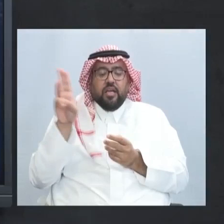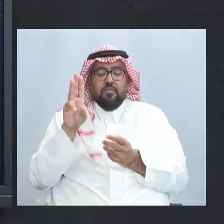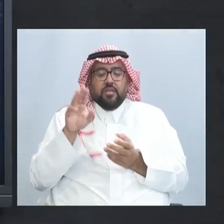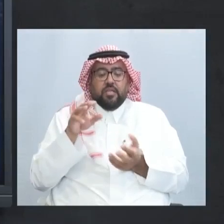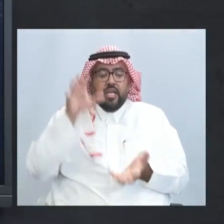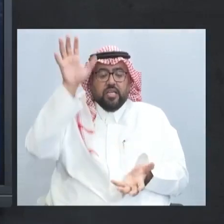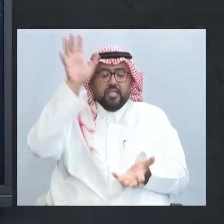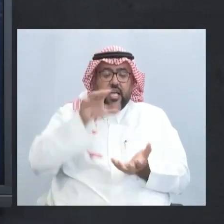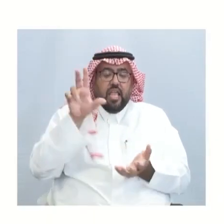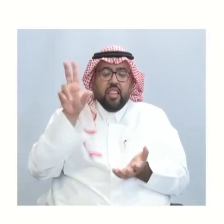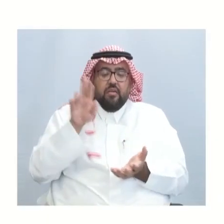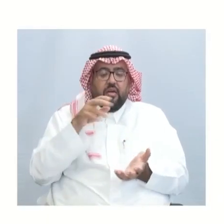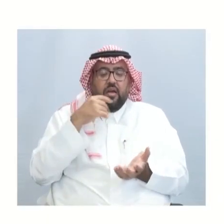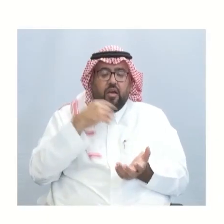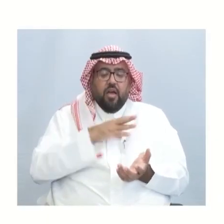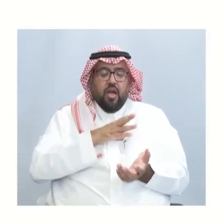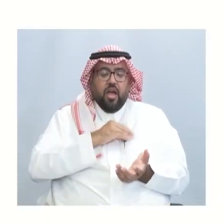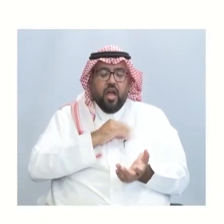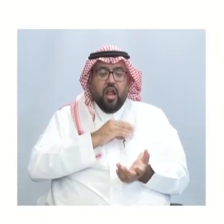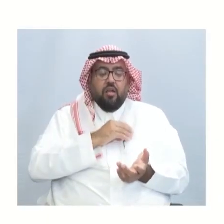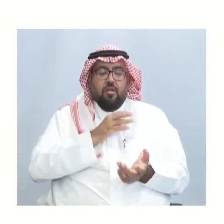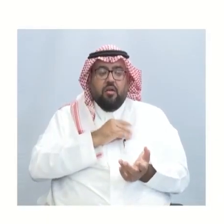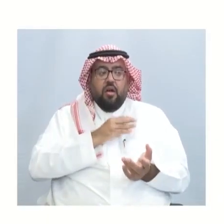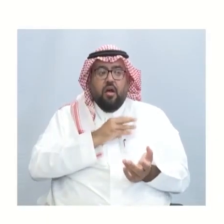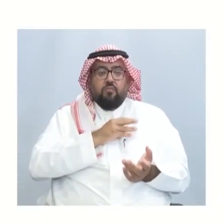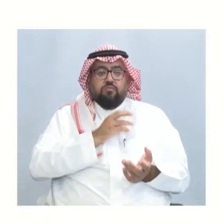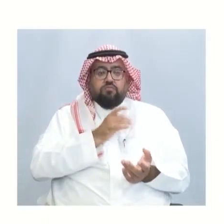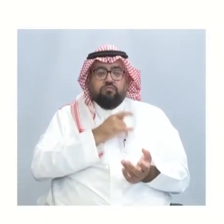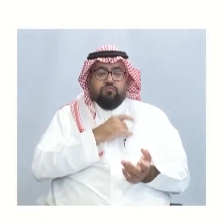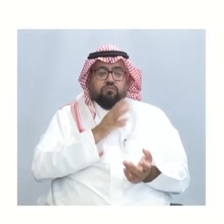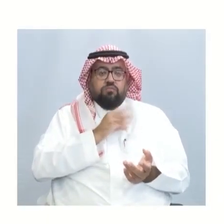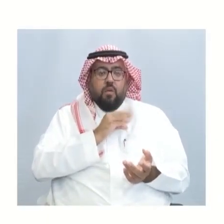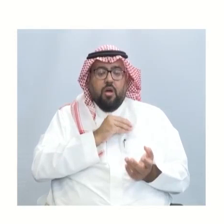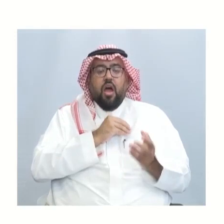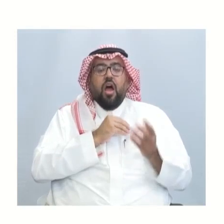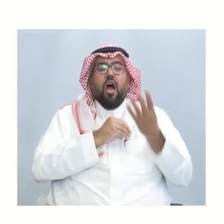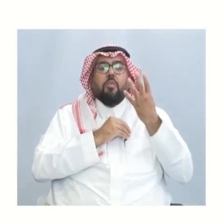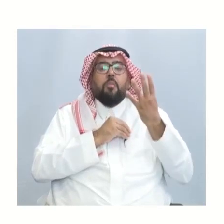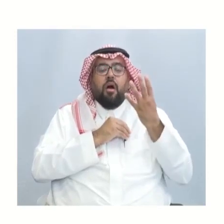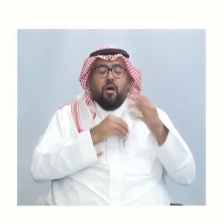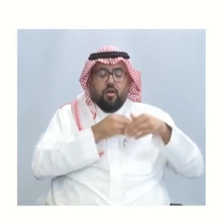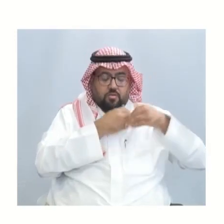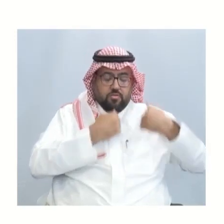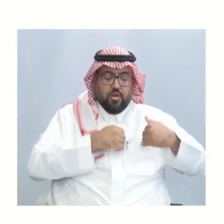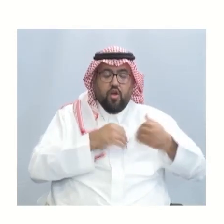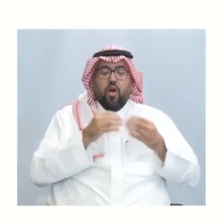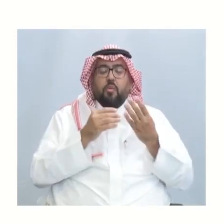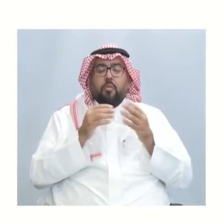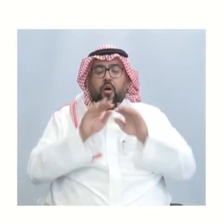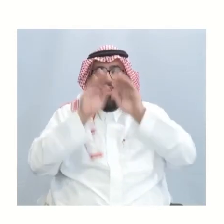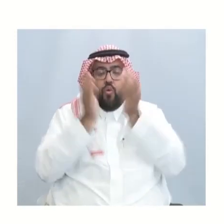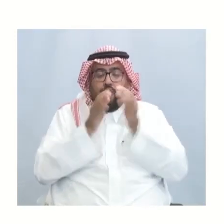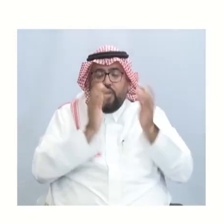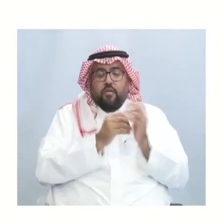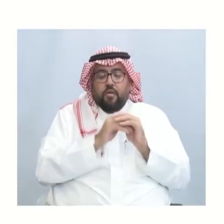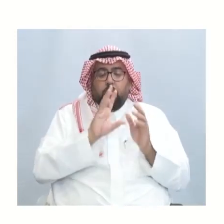الزواحف بوجود القلب رباعي الحجرات وجود القلب رباعي الحجرات لها اسنان حاده وفكوك قويه واسنان